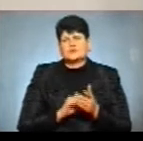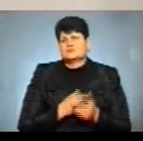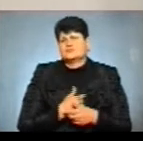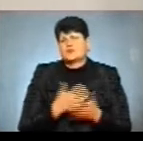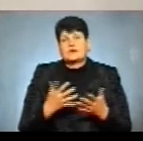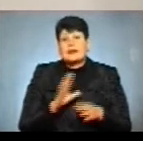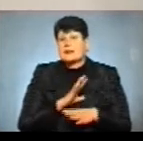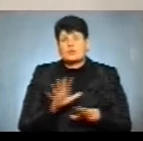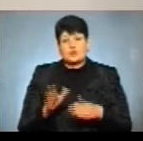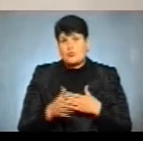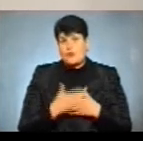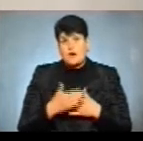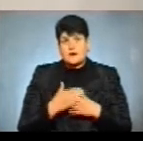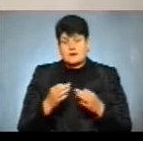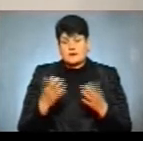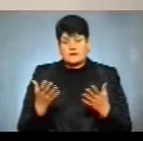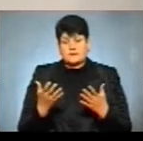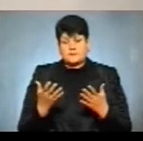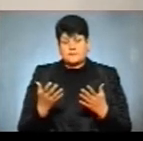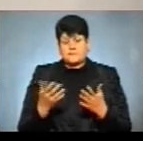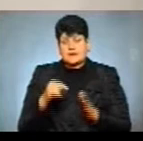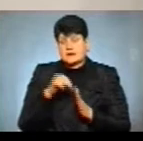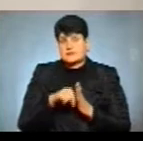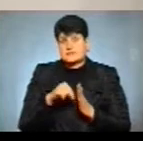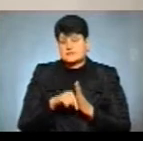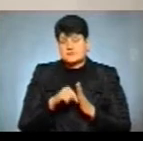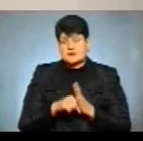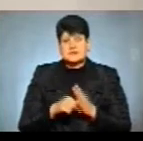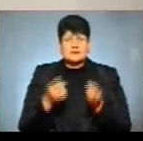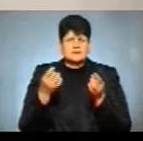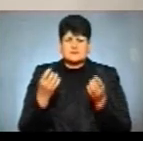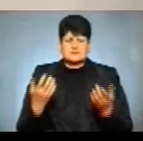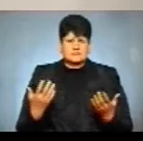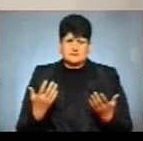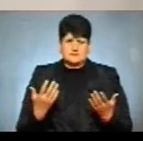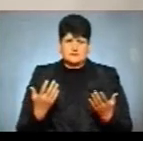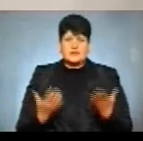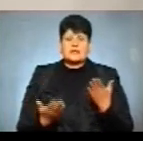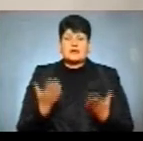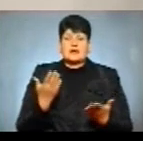завгодно, і вони не будуть покарані ніяк. Логіка статті про незаконне збагачення проста. Якщо